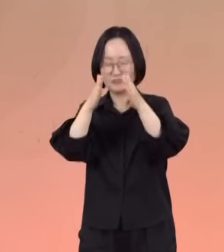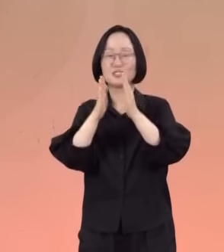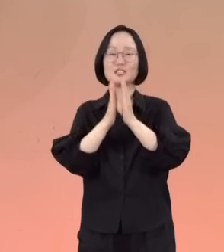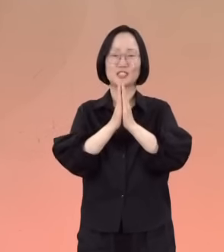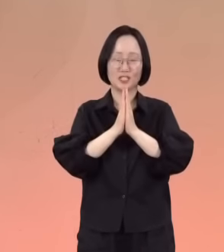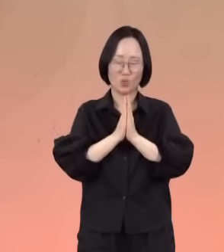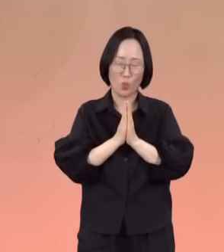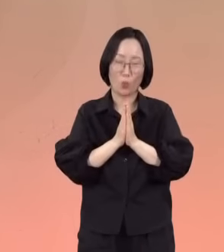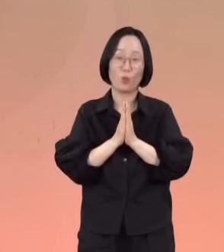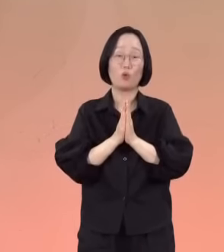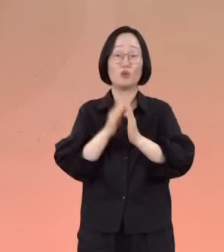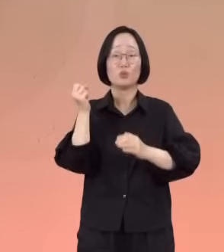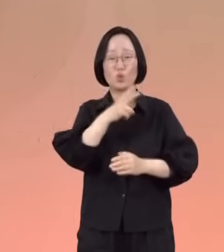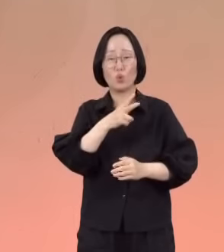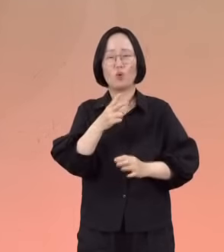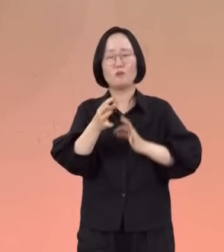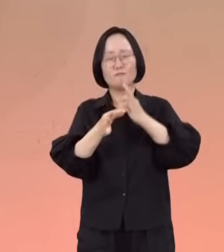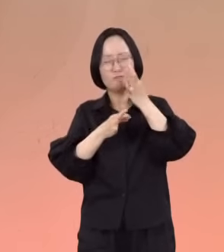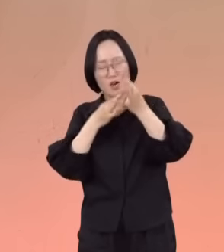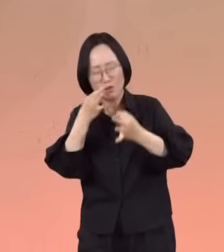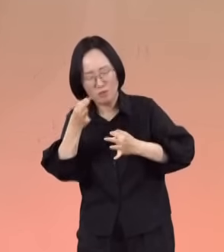죽으려다 뭐